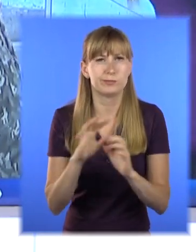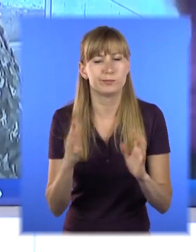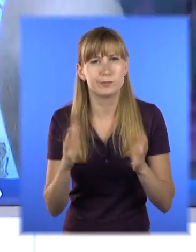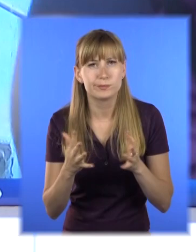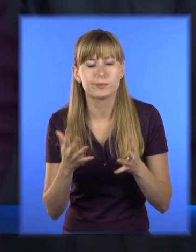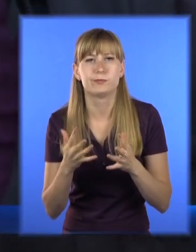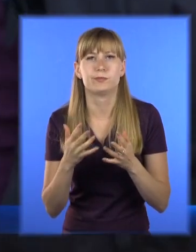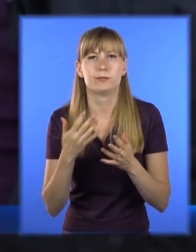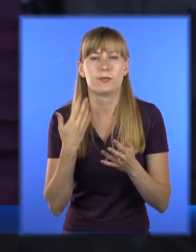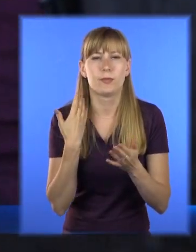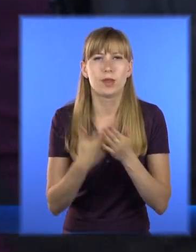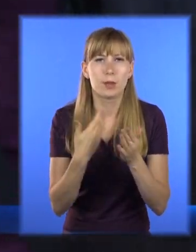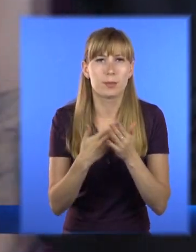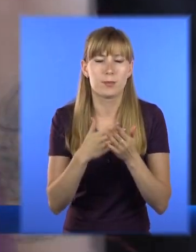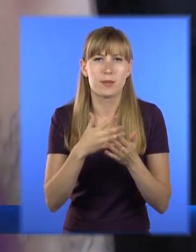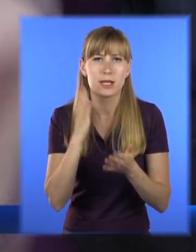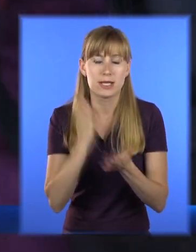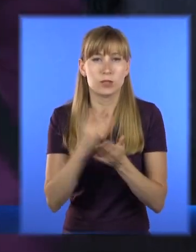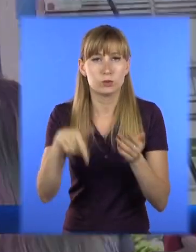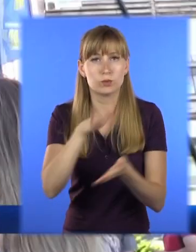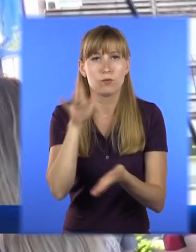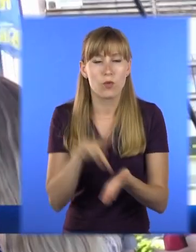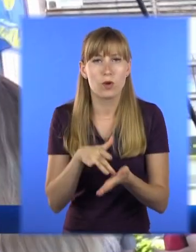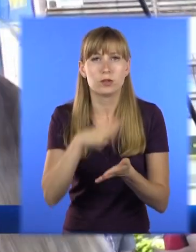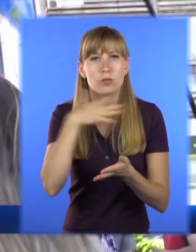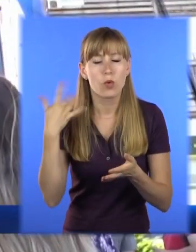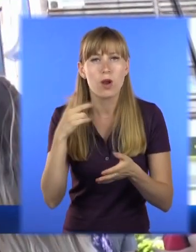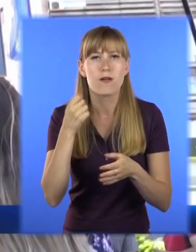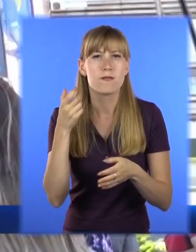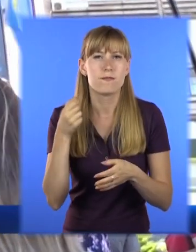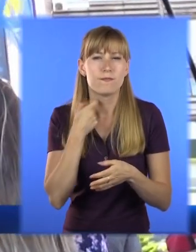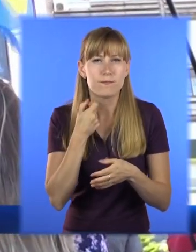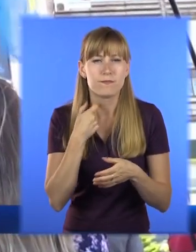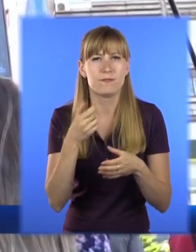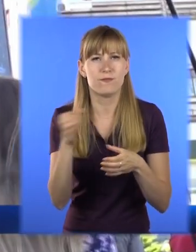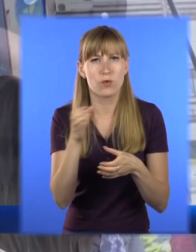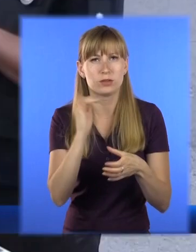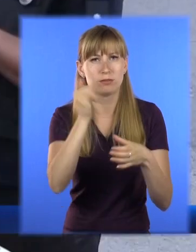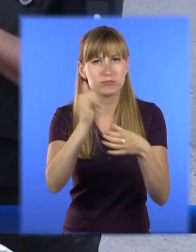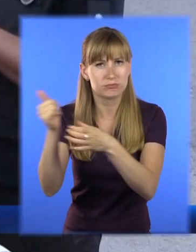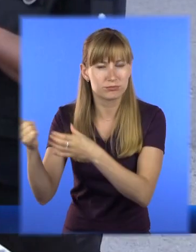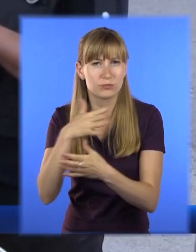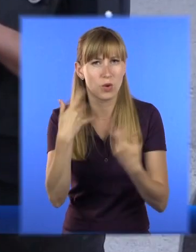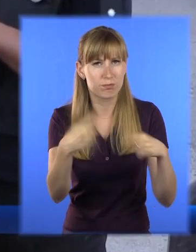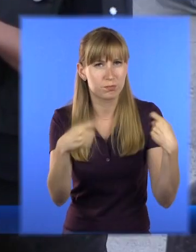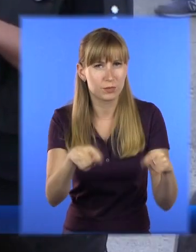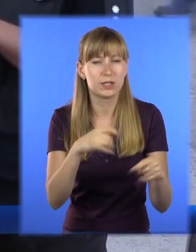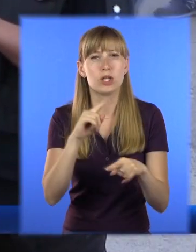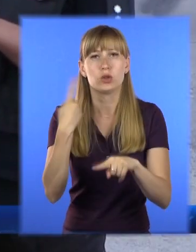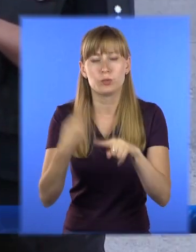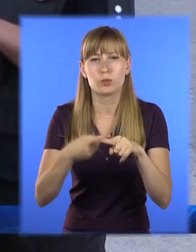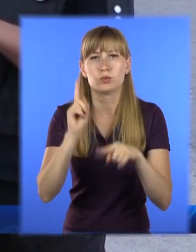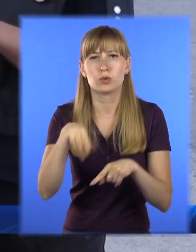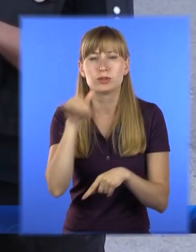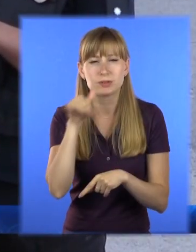активісти занепокоєні кількістю так званих «наливайок» у місті та продажем безакцизних цигарок. До учасників акції